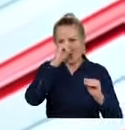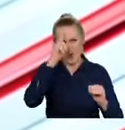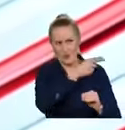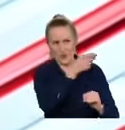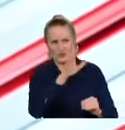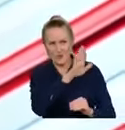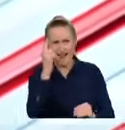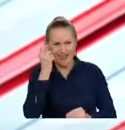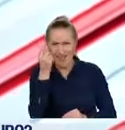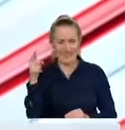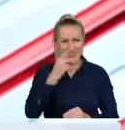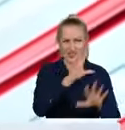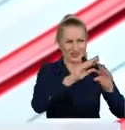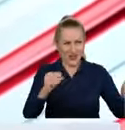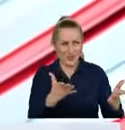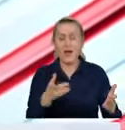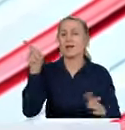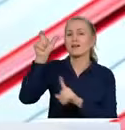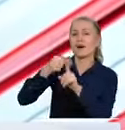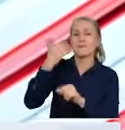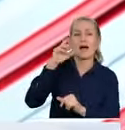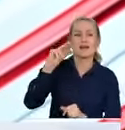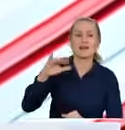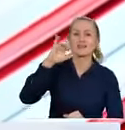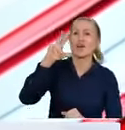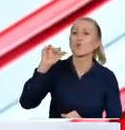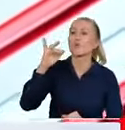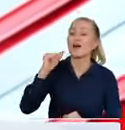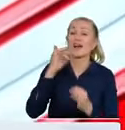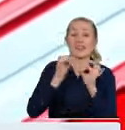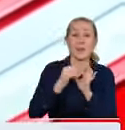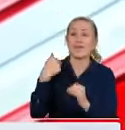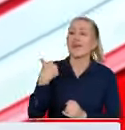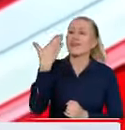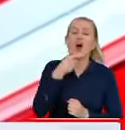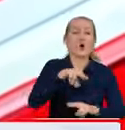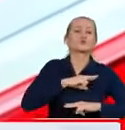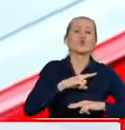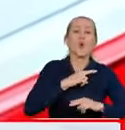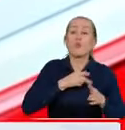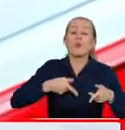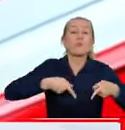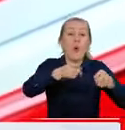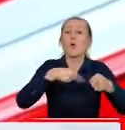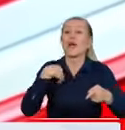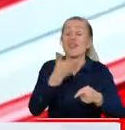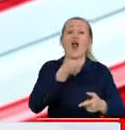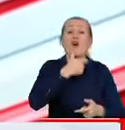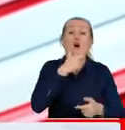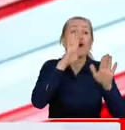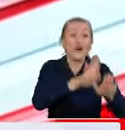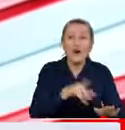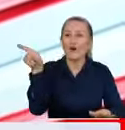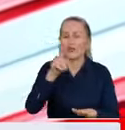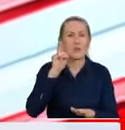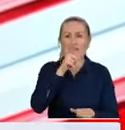Marka Jakubiaka osoby tu zgromadzone, gdyby im postawić budkę z lodami na molo w Sopocie, to ta budka zbankrutowałaby w ciągu tygodnia. To są ludzie,